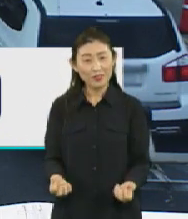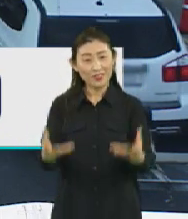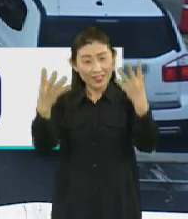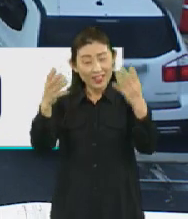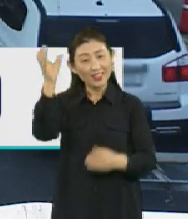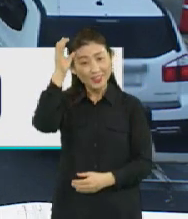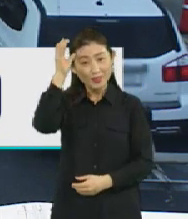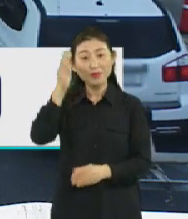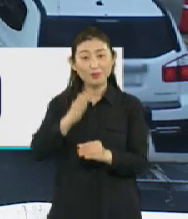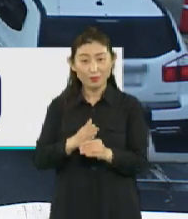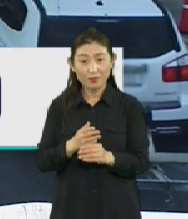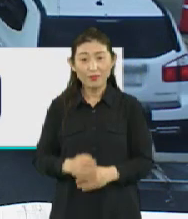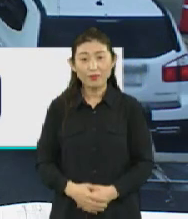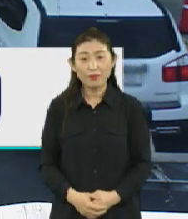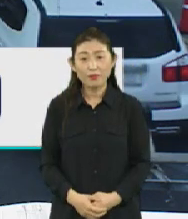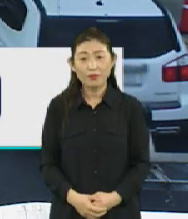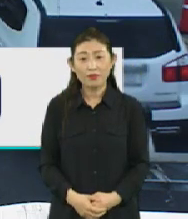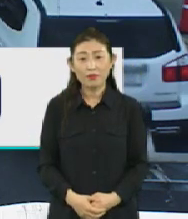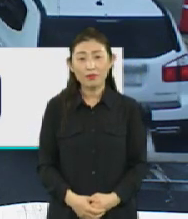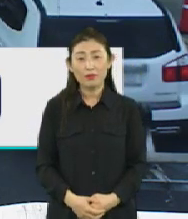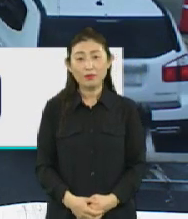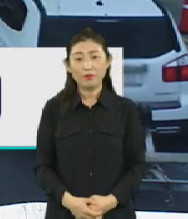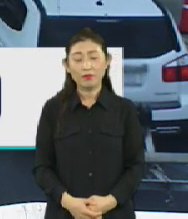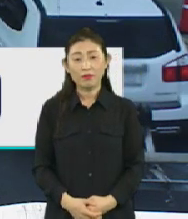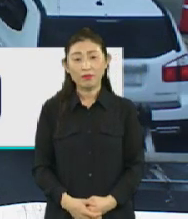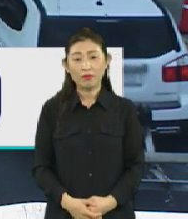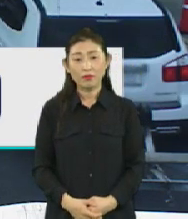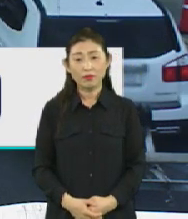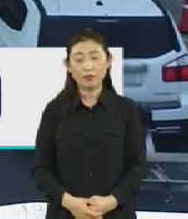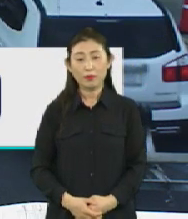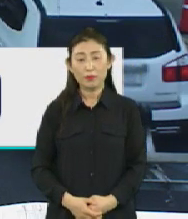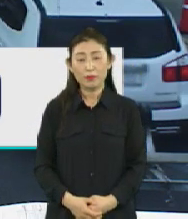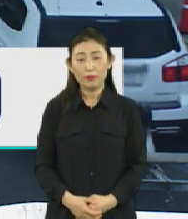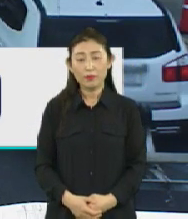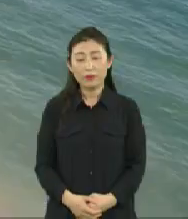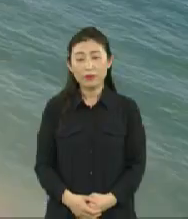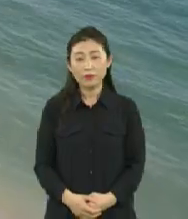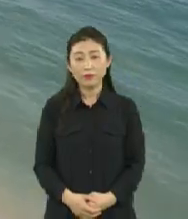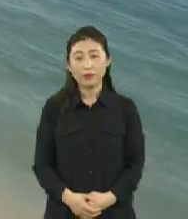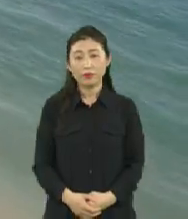될 것으로 기대되고 있습니다. 서울방송센터 이선학 기자입니다.